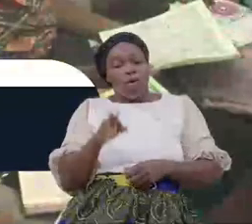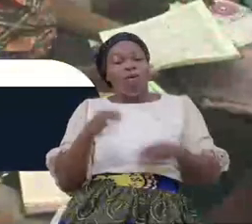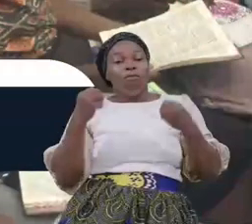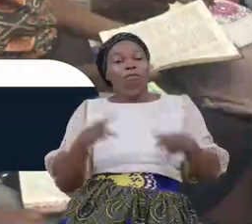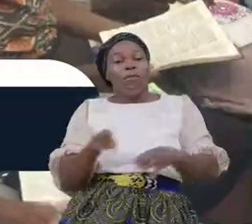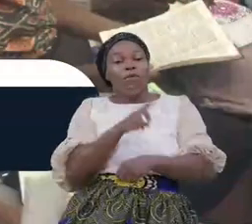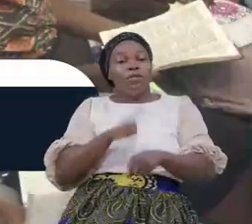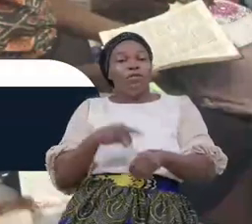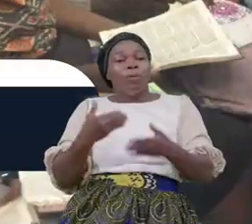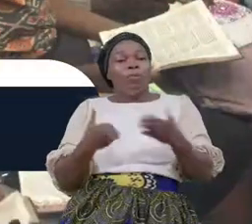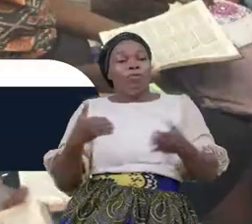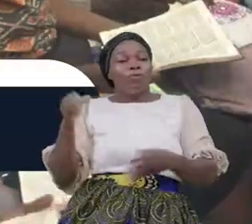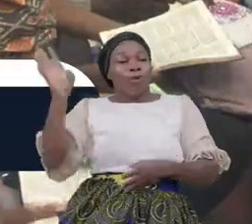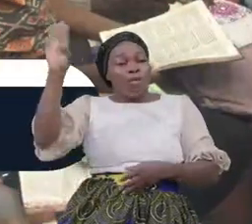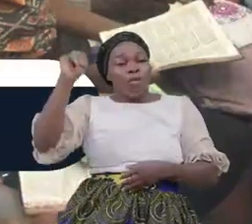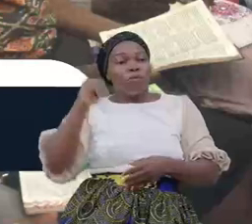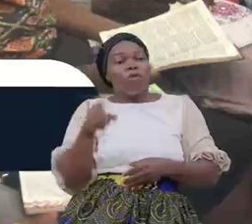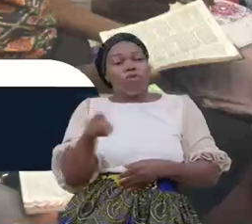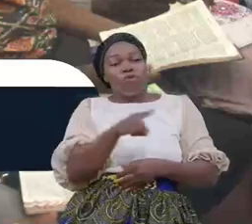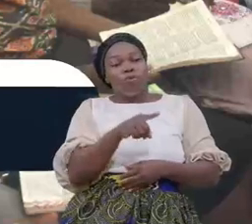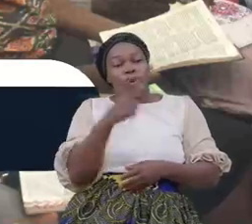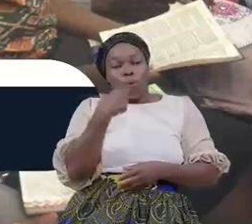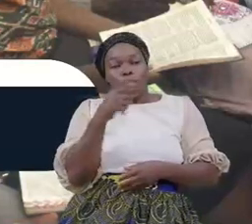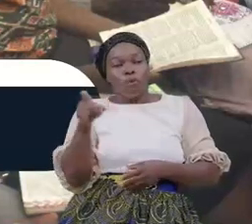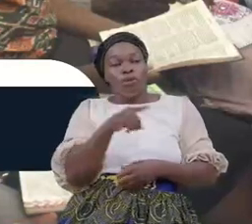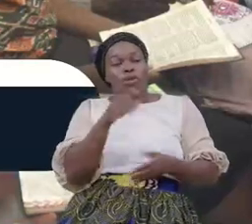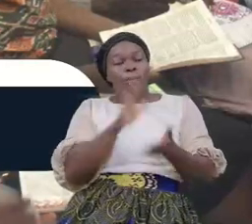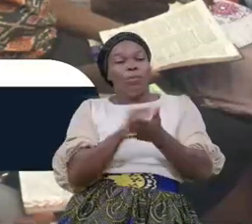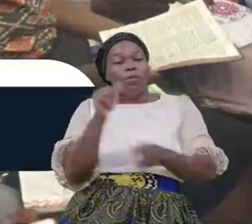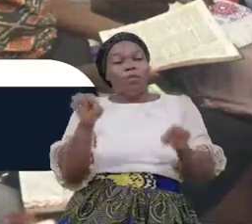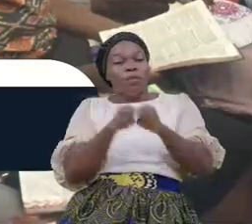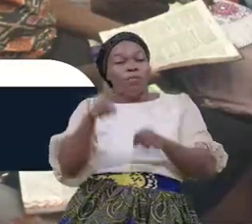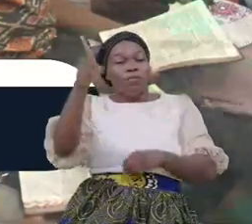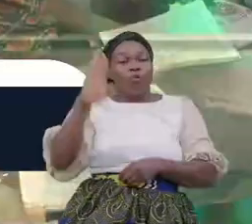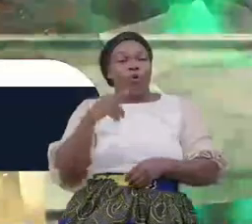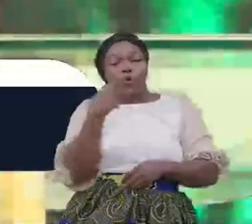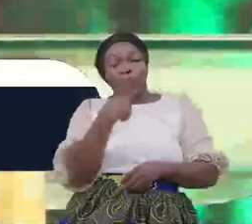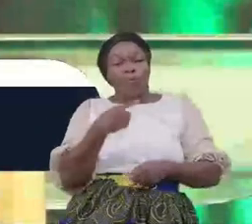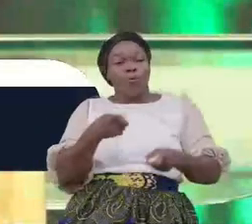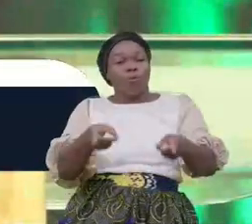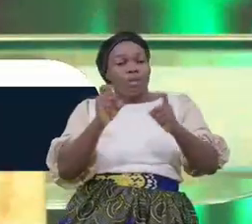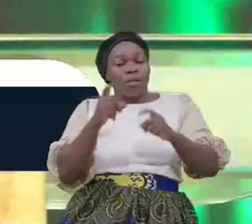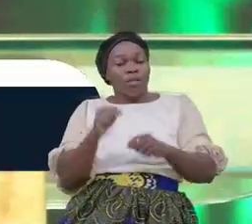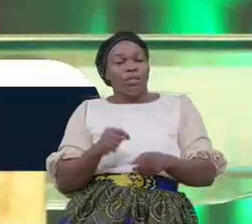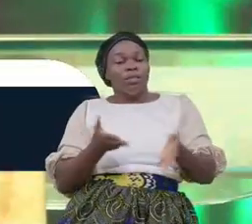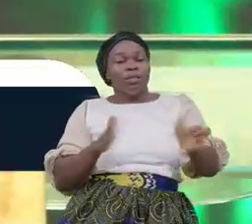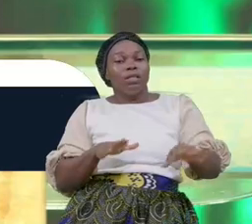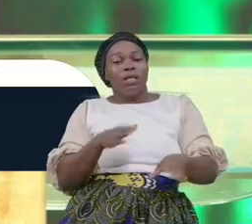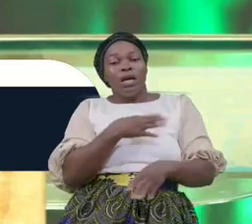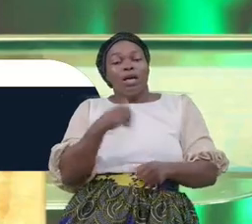Il est notre Père devant celui auquel il a cru, Dieu qui donne la vie aux